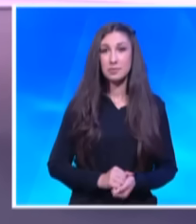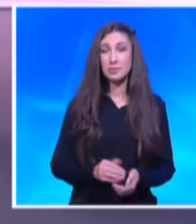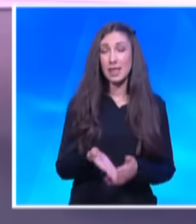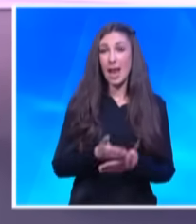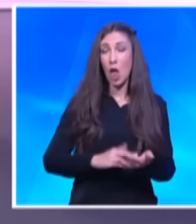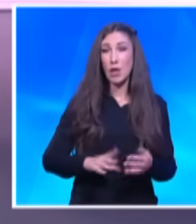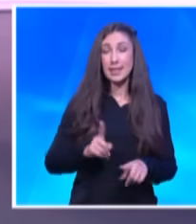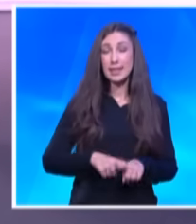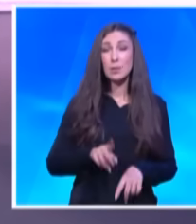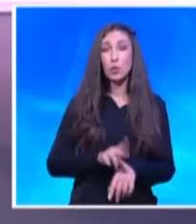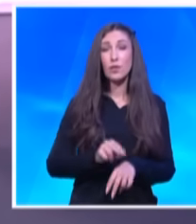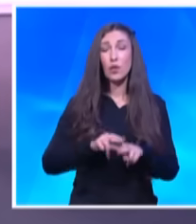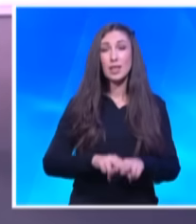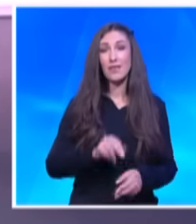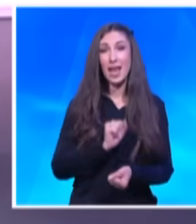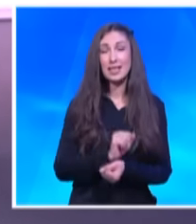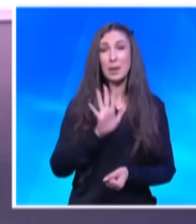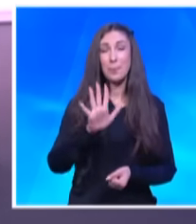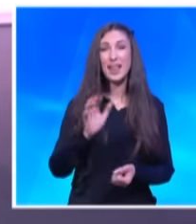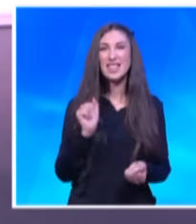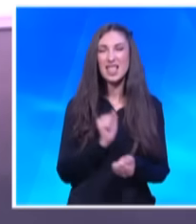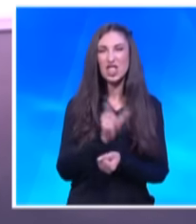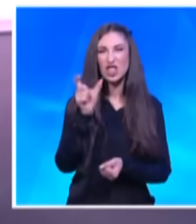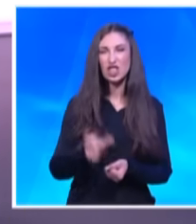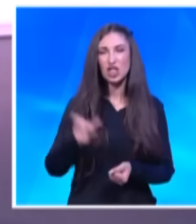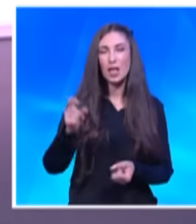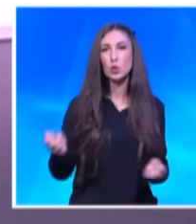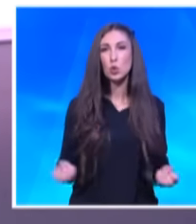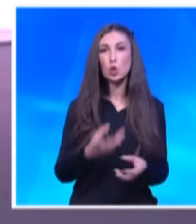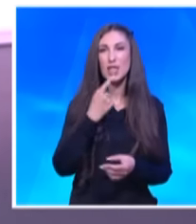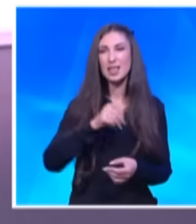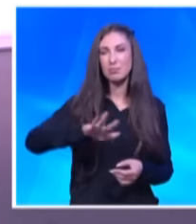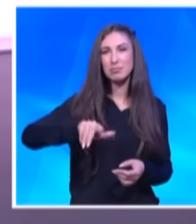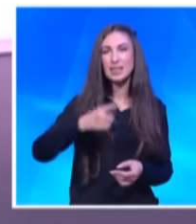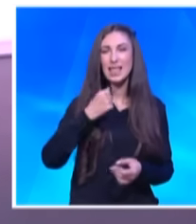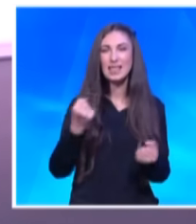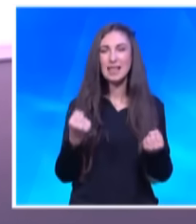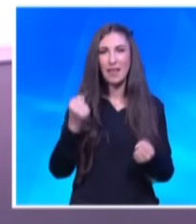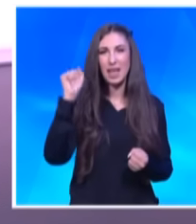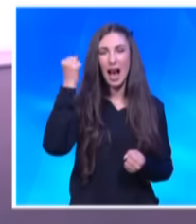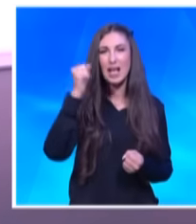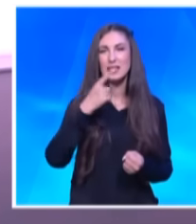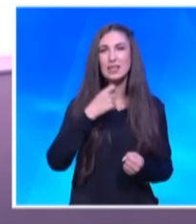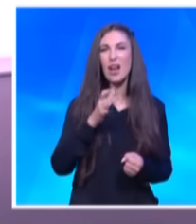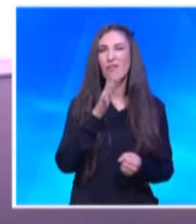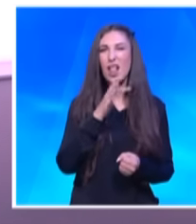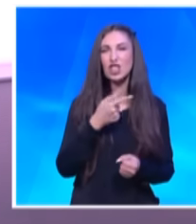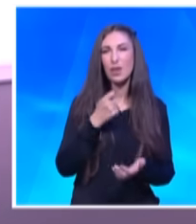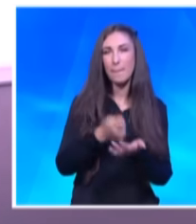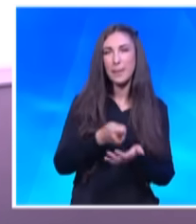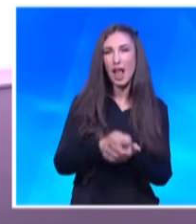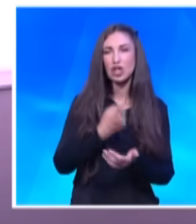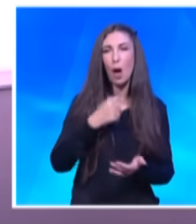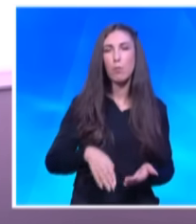Районният съд в Пловдив остави в ареста петимата задържани по случая за източването на здравната каса с фиктивни плащания за